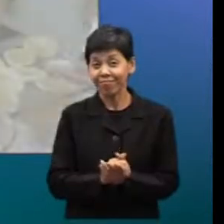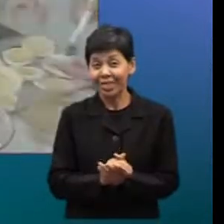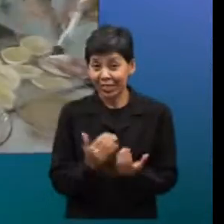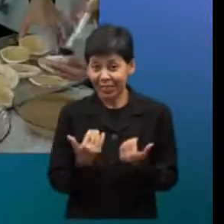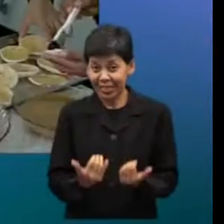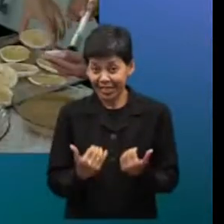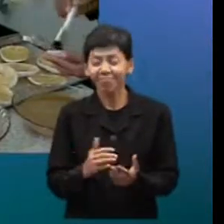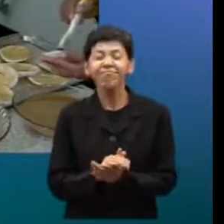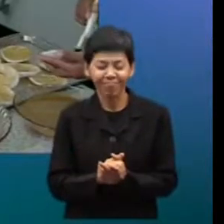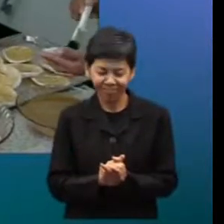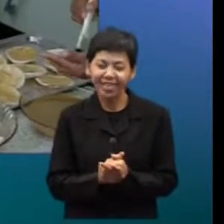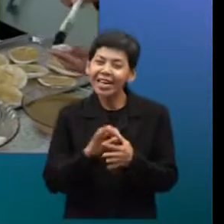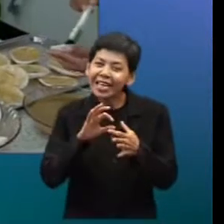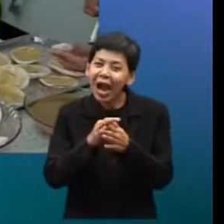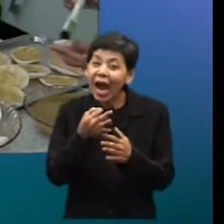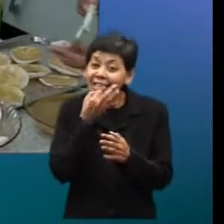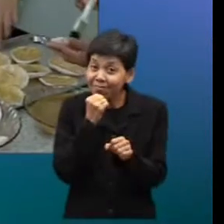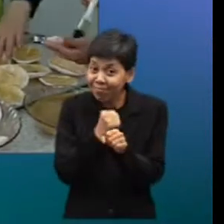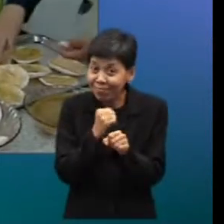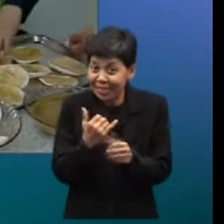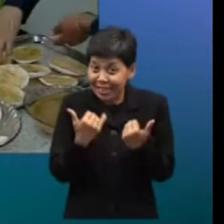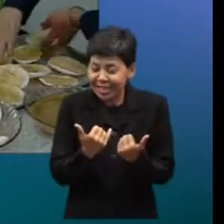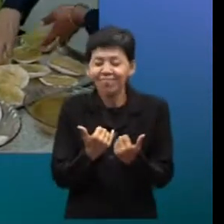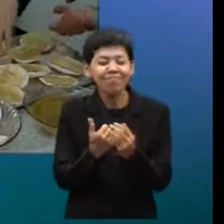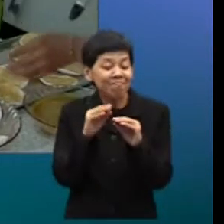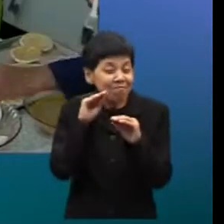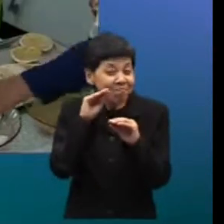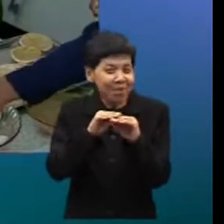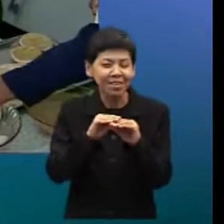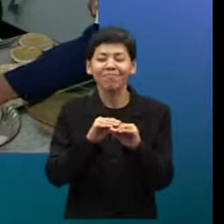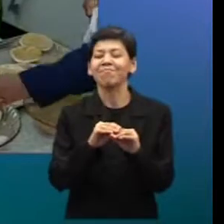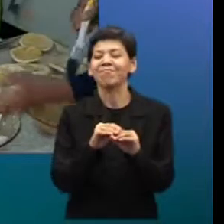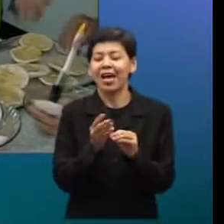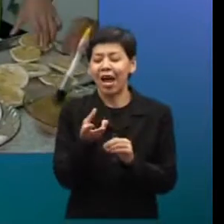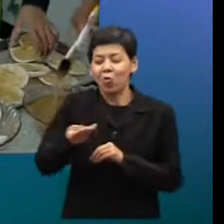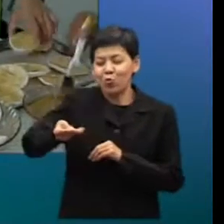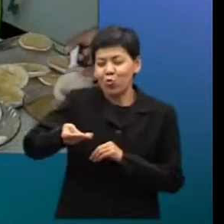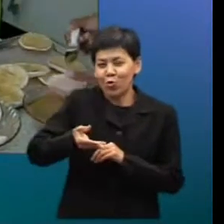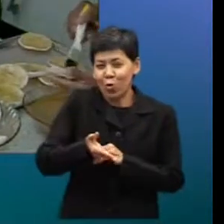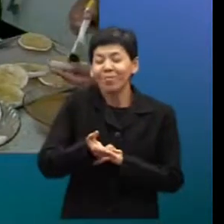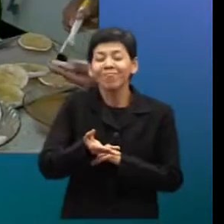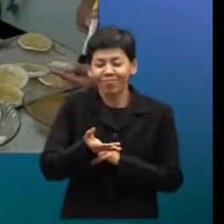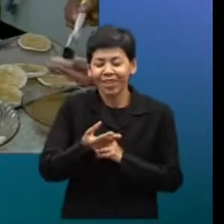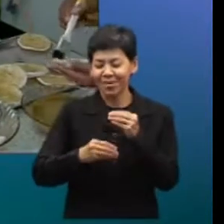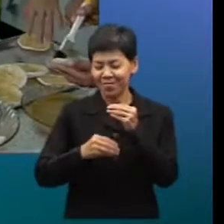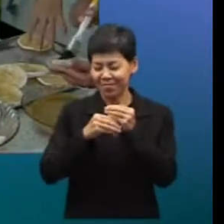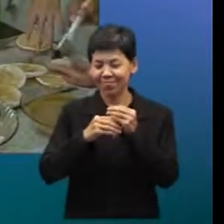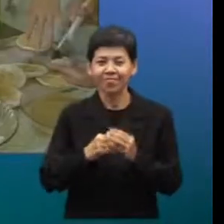วันนี้รายการสร้างงานสร้างอาชีพแถมเรื่องของข้าวตังหน้าน้ำผักอีกเมนูก็